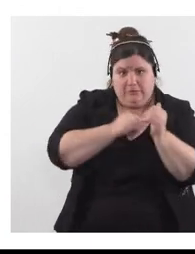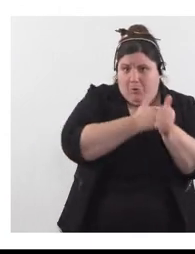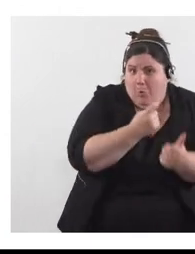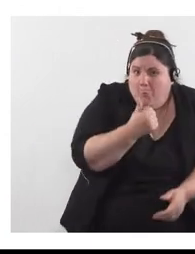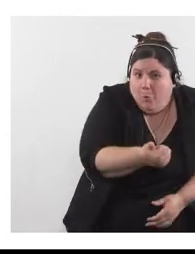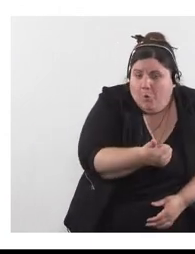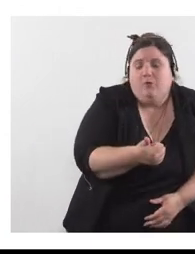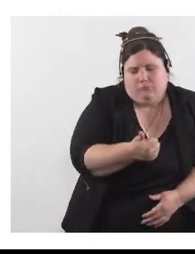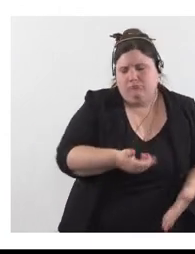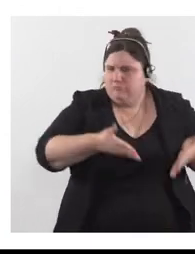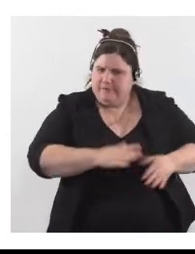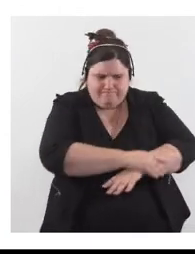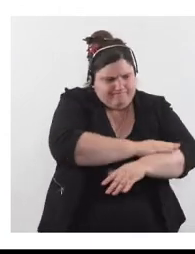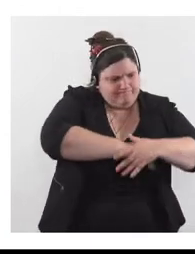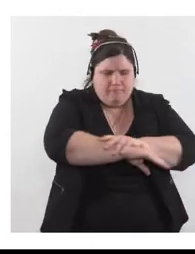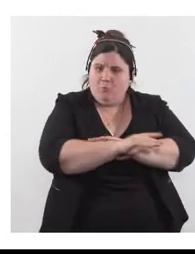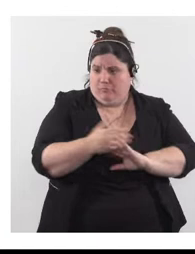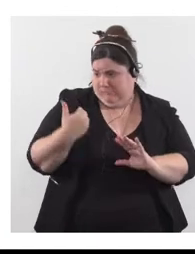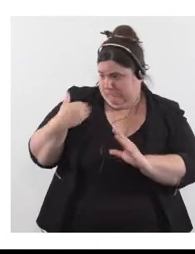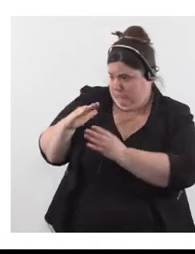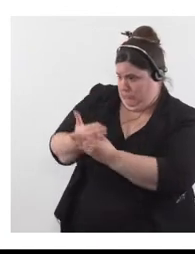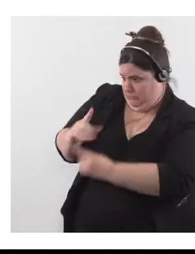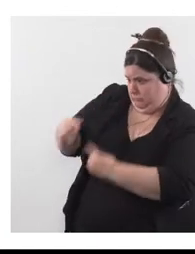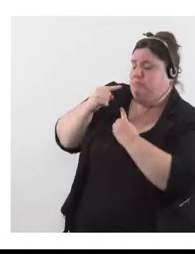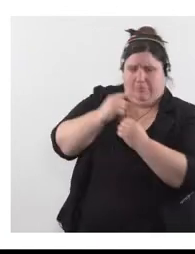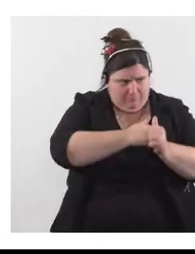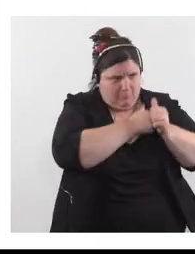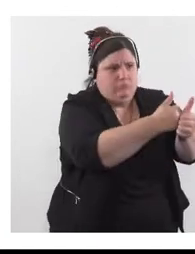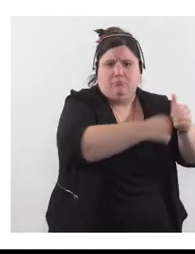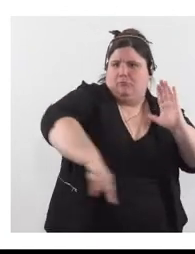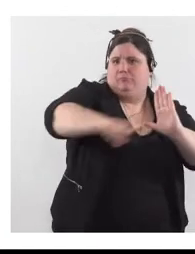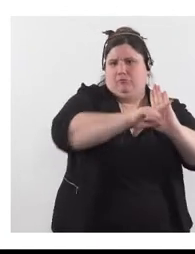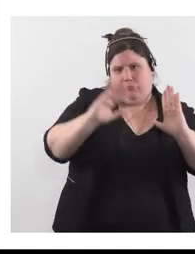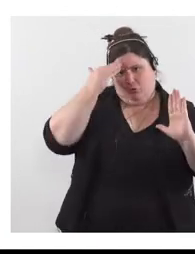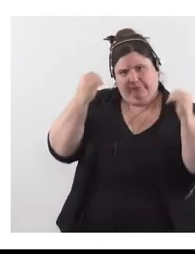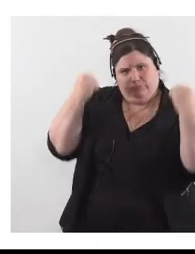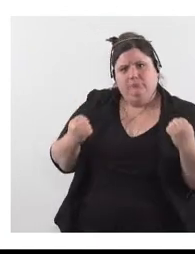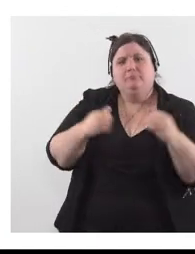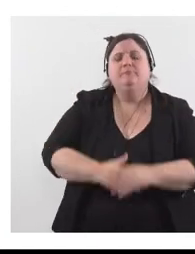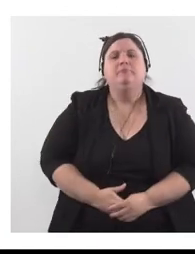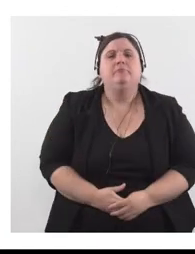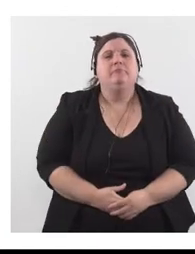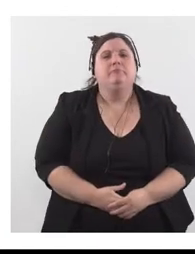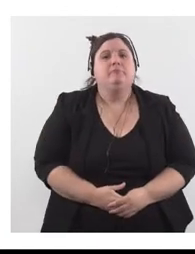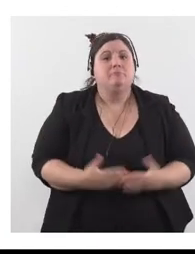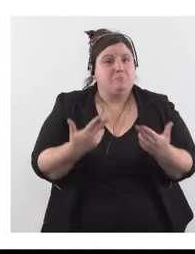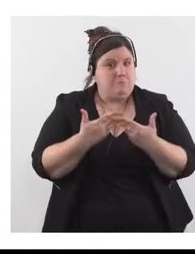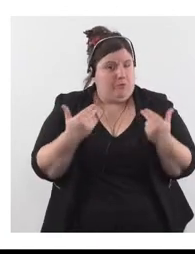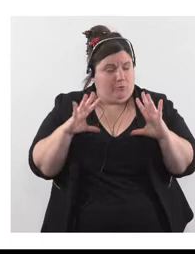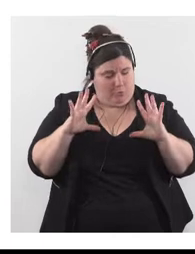la jurisprudence sur ce critère-là et le faire reconnaître, ce qui lui donne une certaine force. Je vais terminer mon introduction en